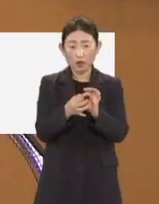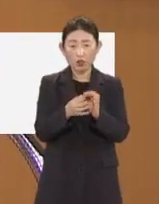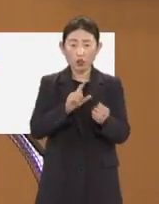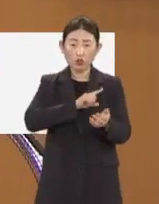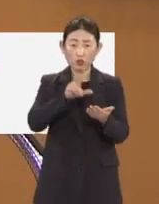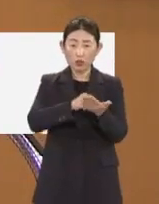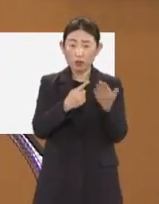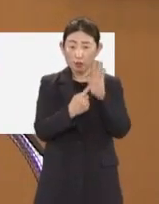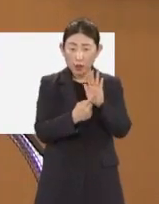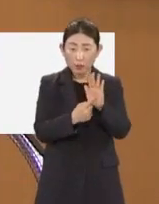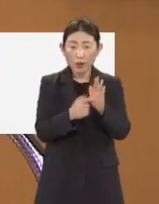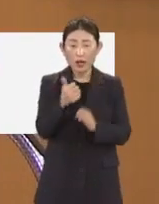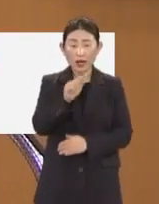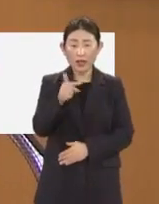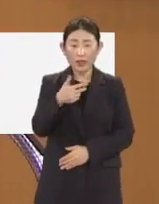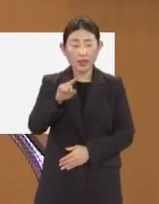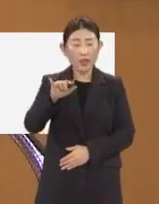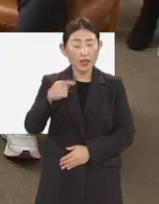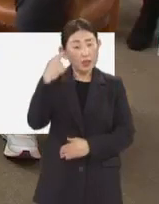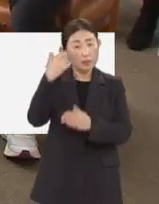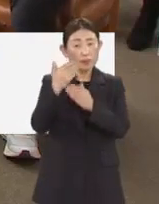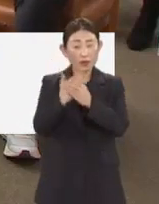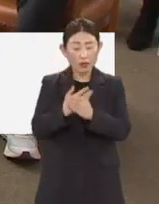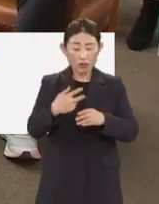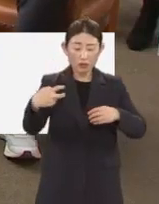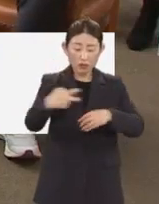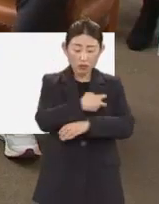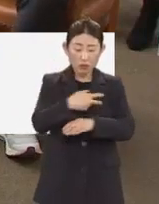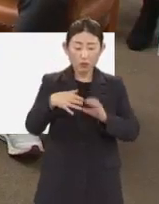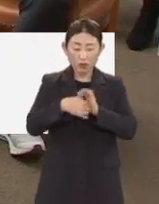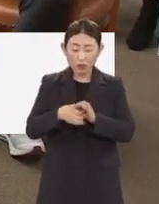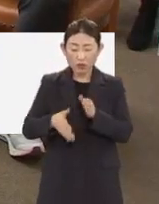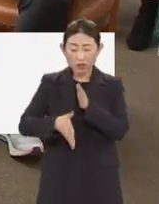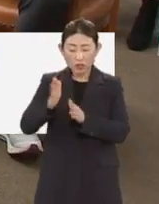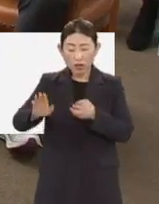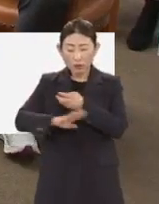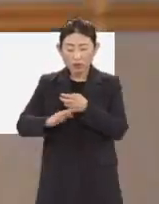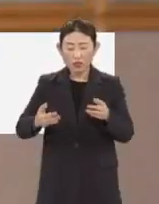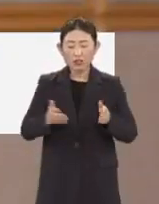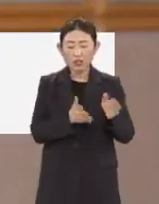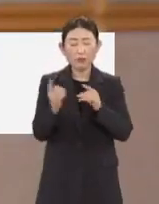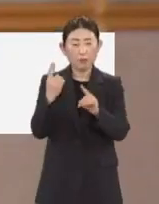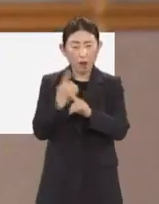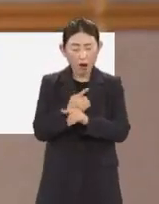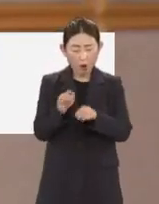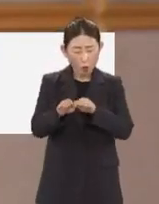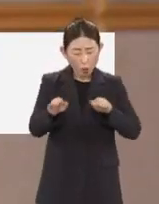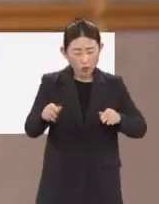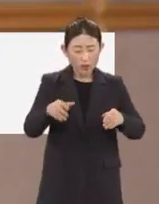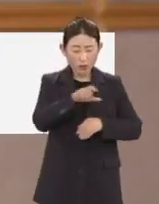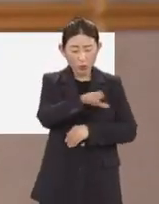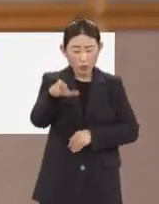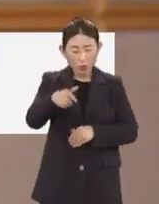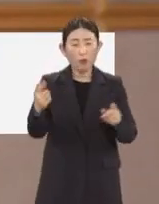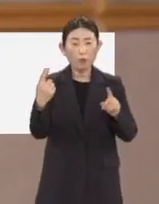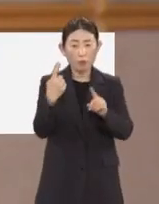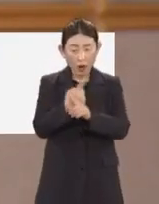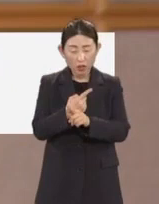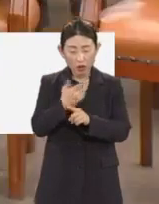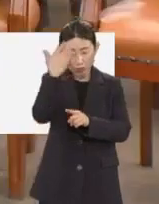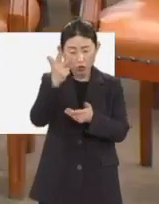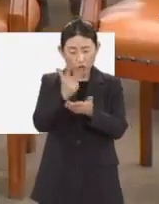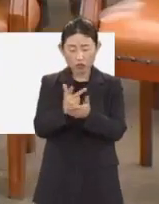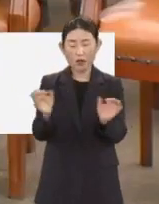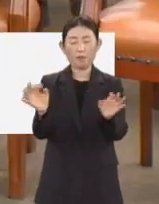주재발표에 나선 한대희 박사는 트램과 연계한 시내버스 노선조정과 혼잡도로를 막기 위해 도심 내 무료